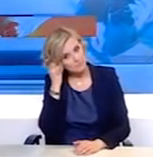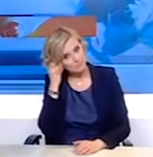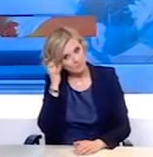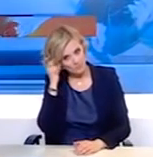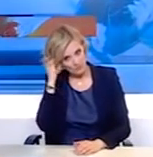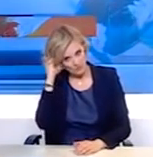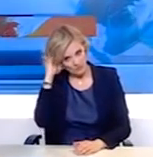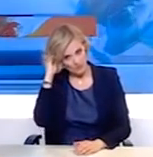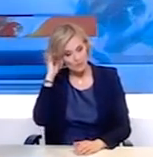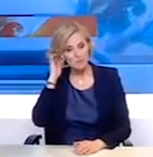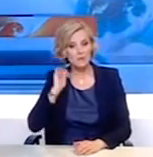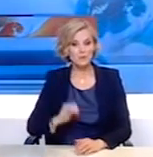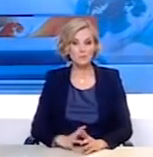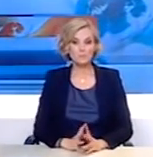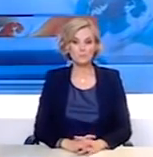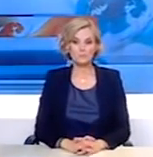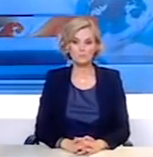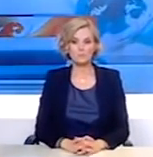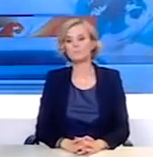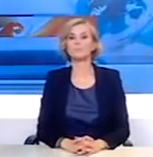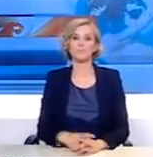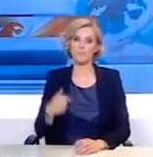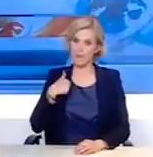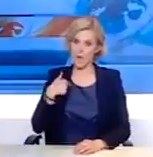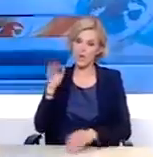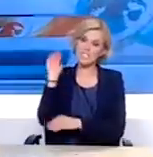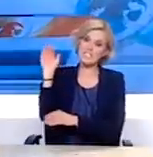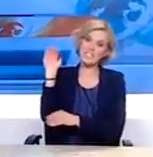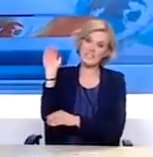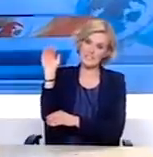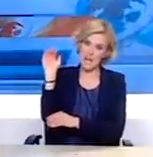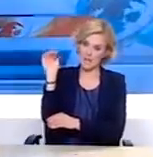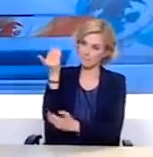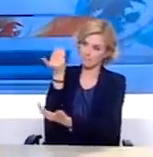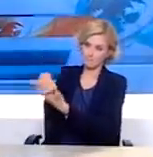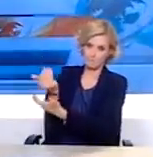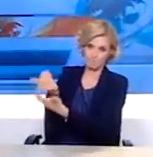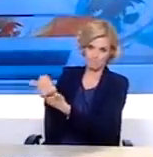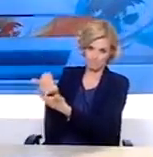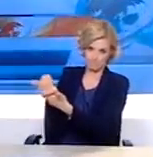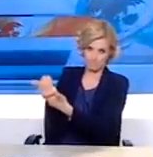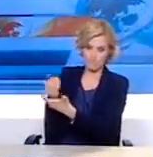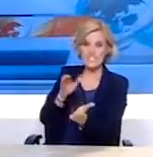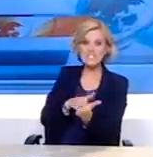Ναι. Από στοιχεία που έχω ζητήσει να επιβεβαιωθούν, σε αναρωτική άδεια λόγω ασθένειας